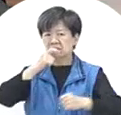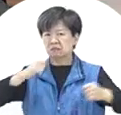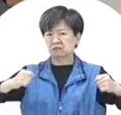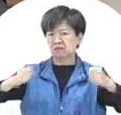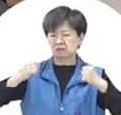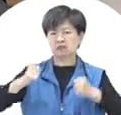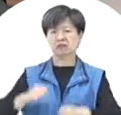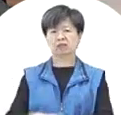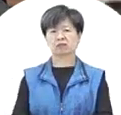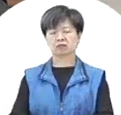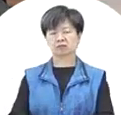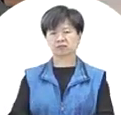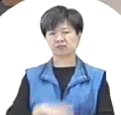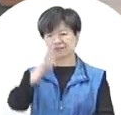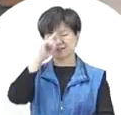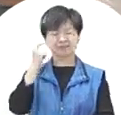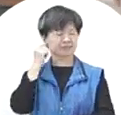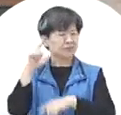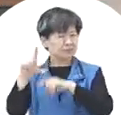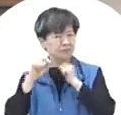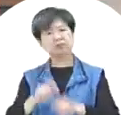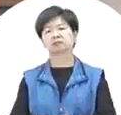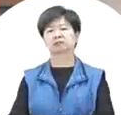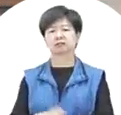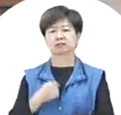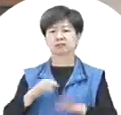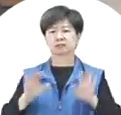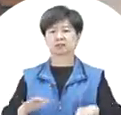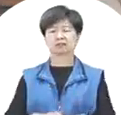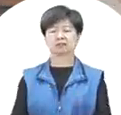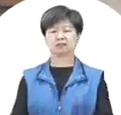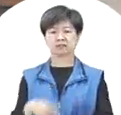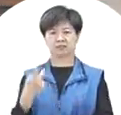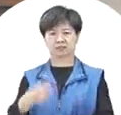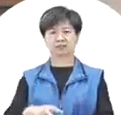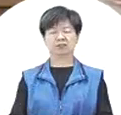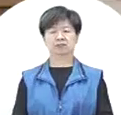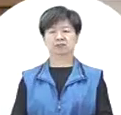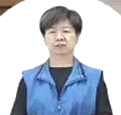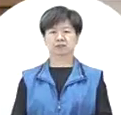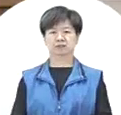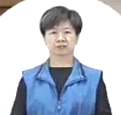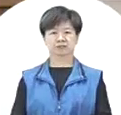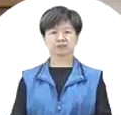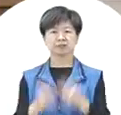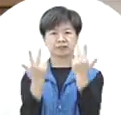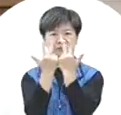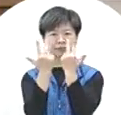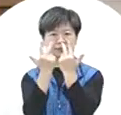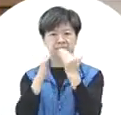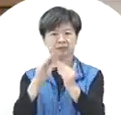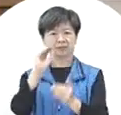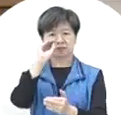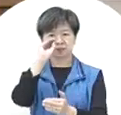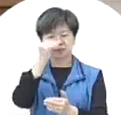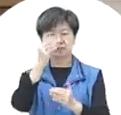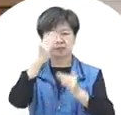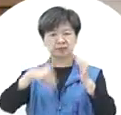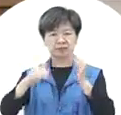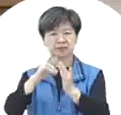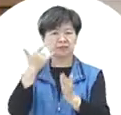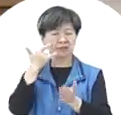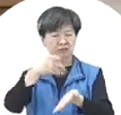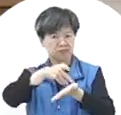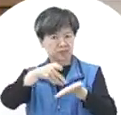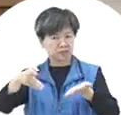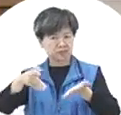长，请你听进去。我今天也要把这些新北市特殊学校家长的联署